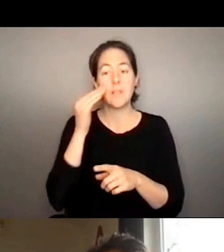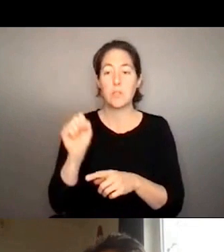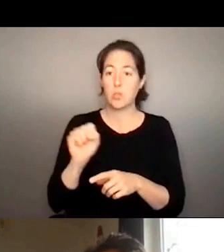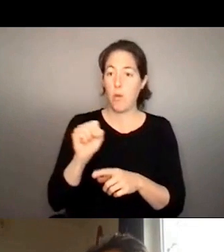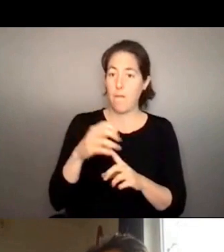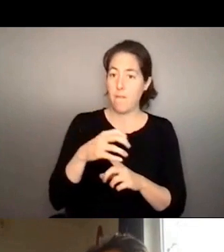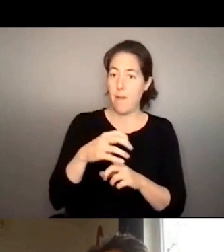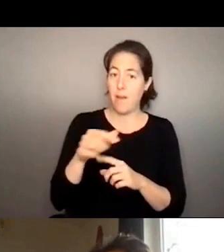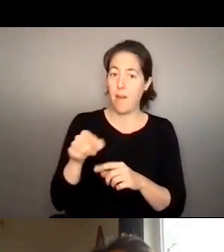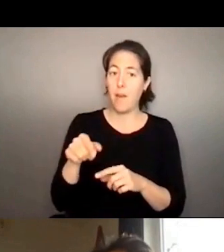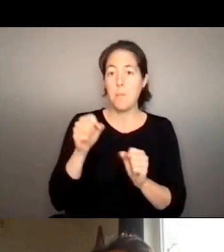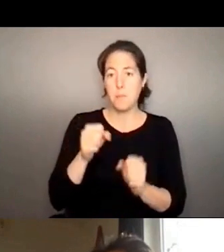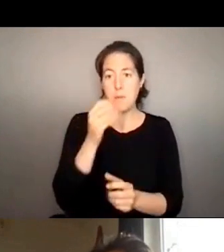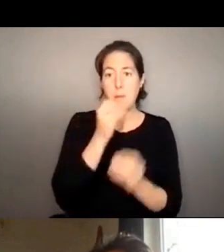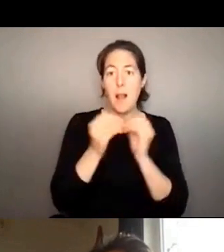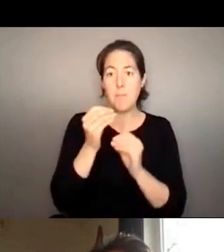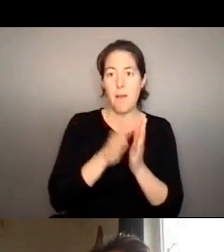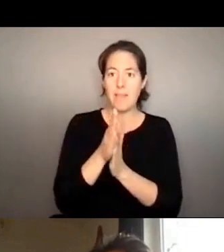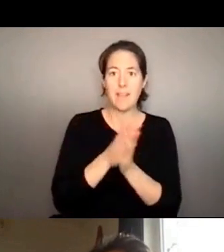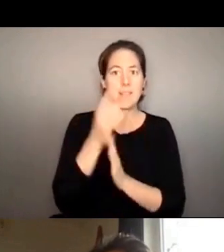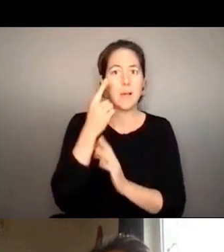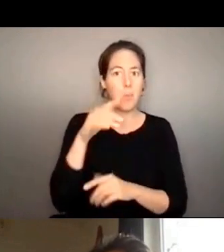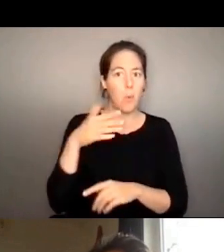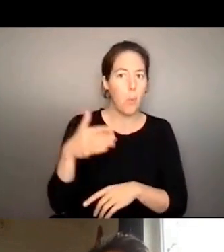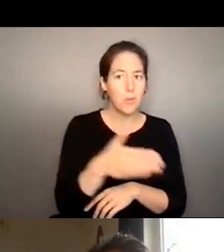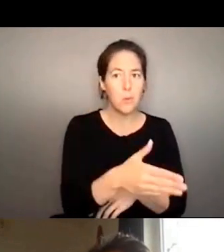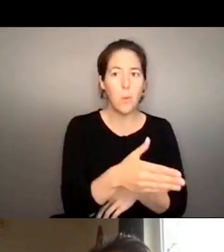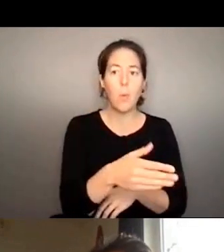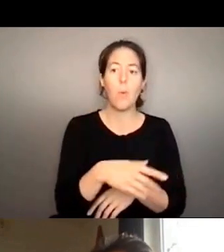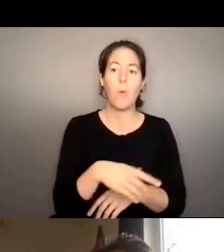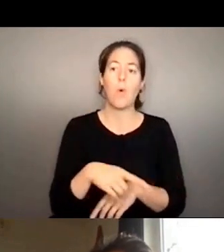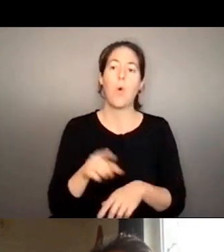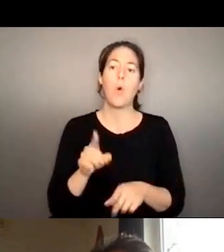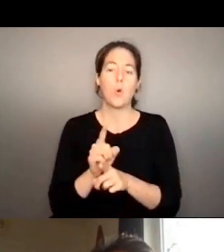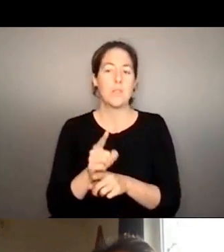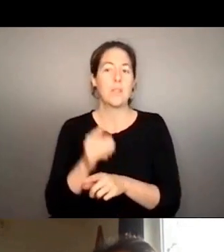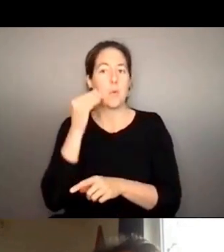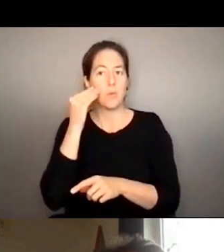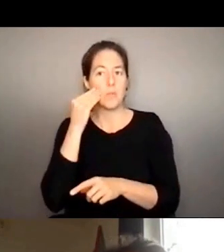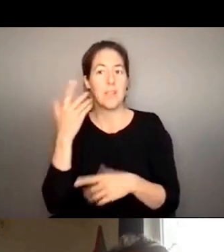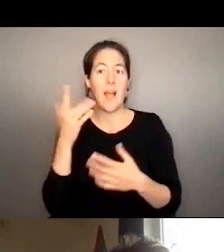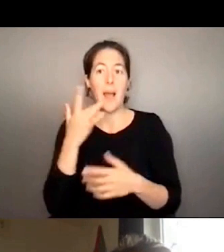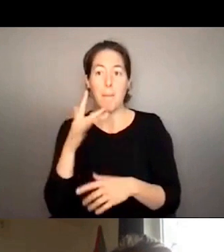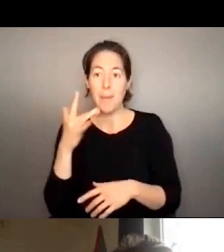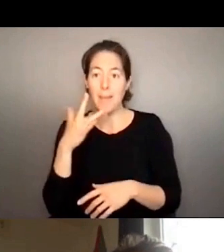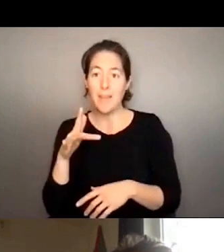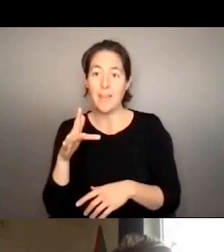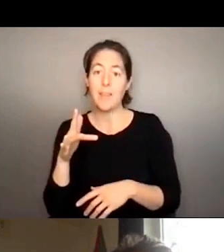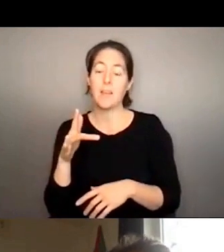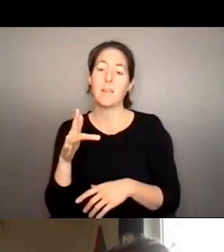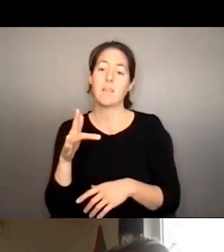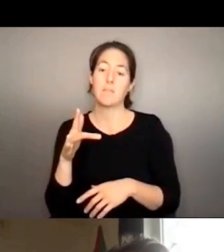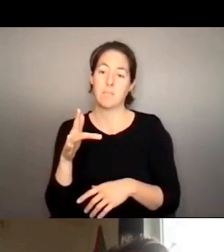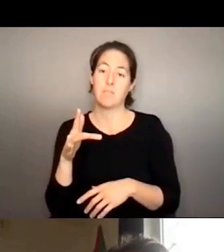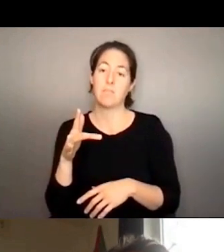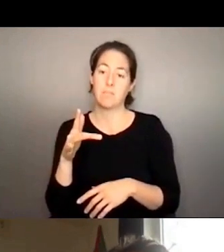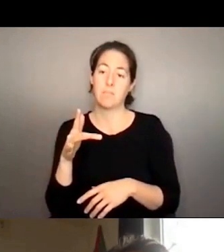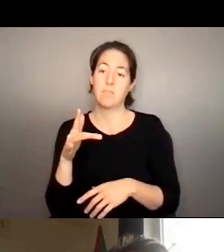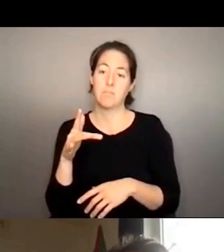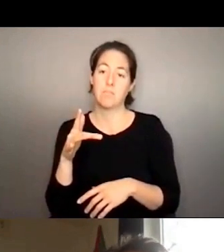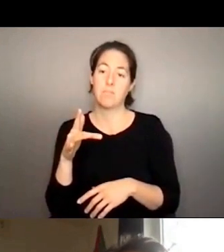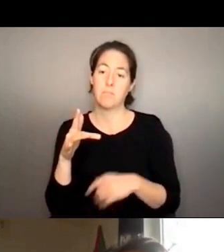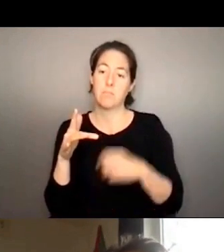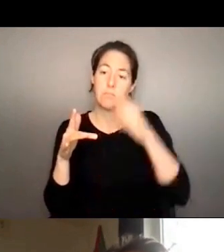être un aliment intéressant pour les poissons. Puis on sait aussi que les abeilles, entre autres, vont aller chercher,